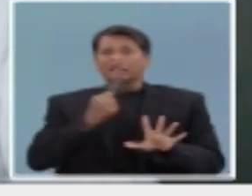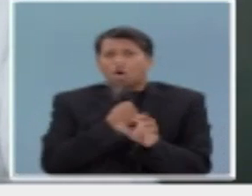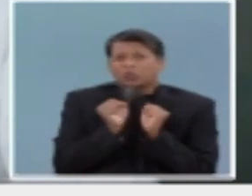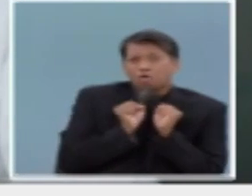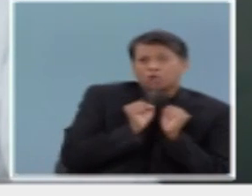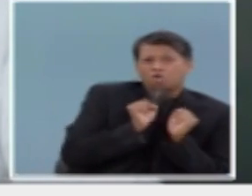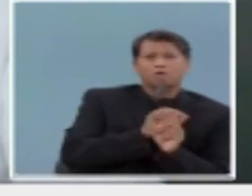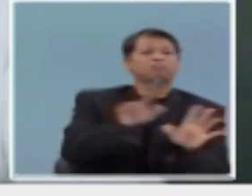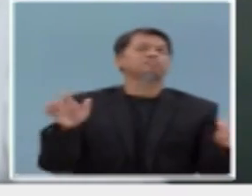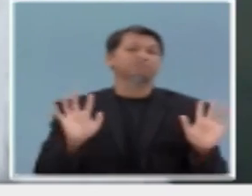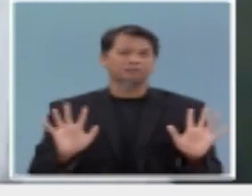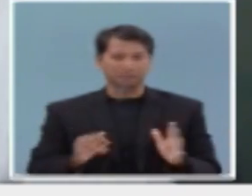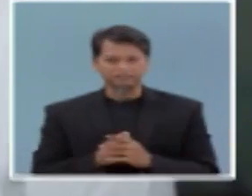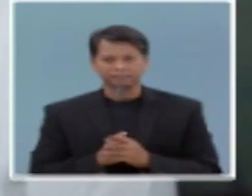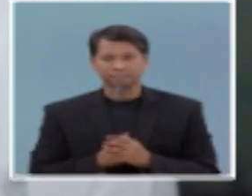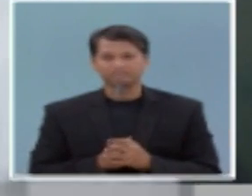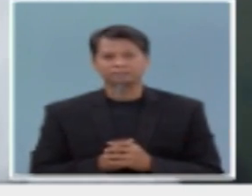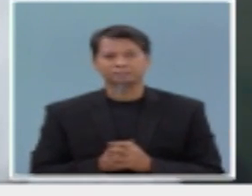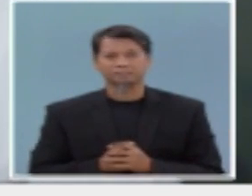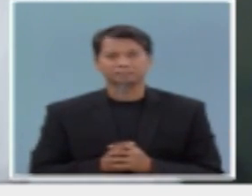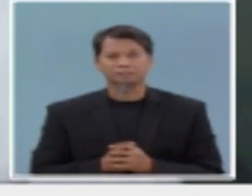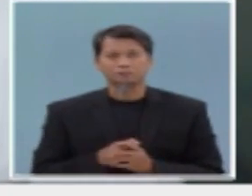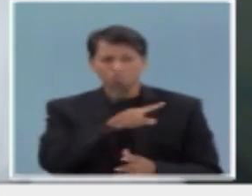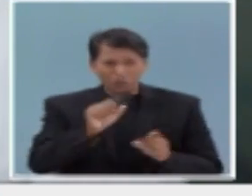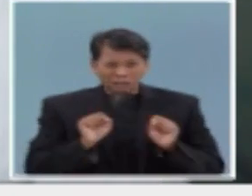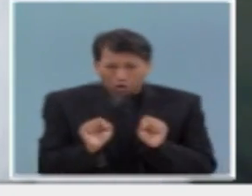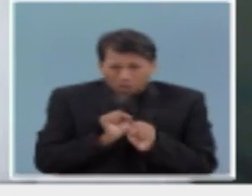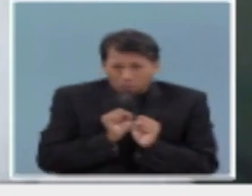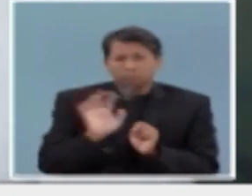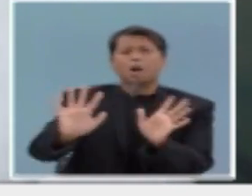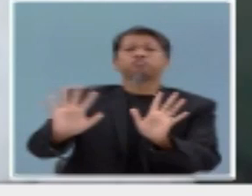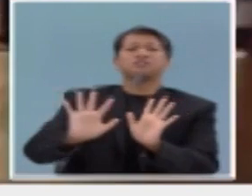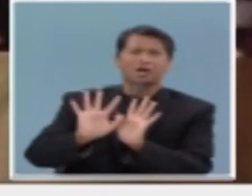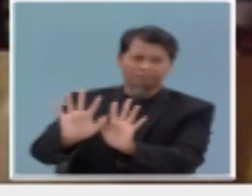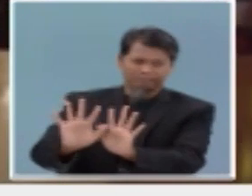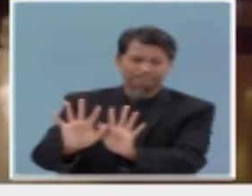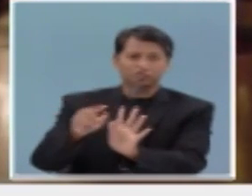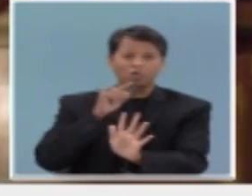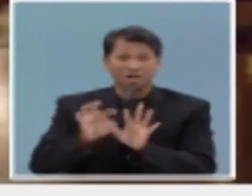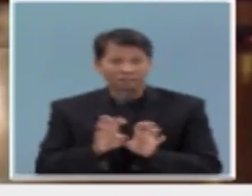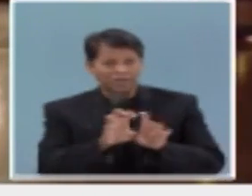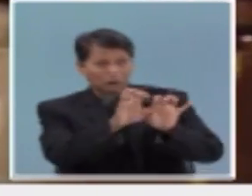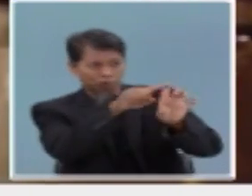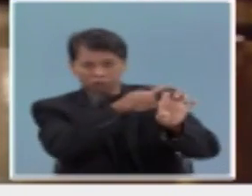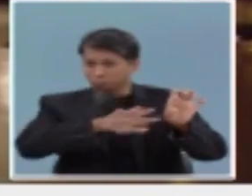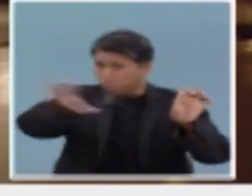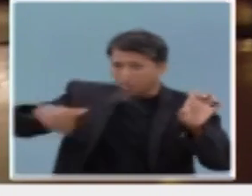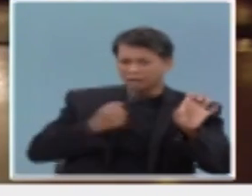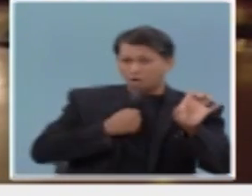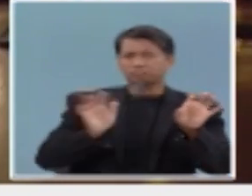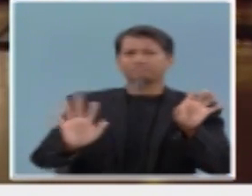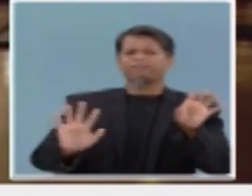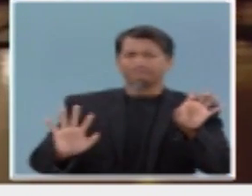Tidak perlu takut secara berlebihan dengan yang namanya virus corona. Karena virus corona dari